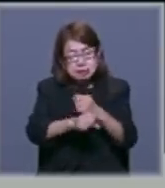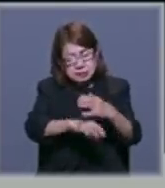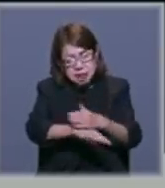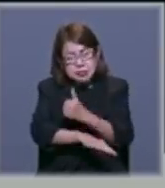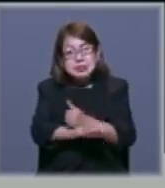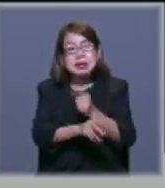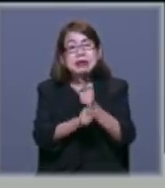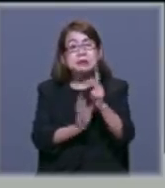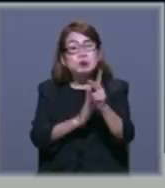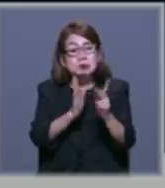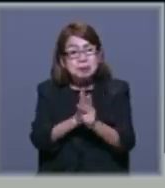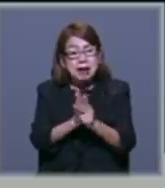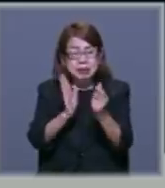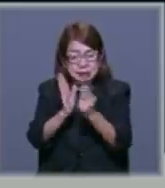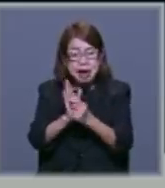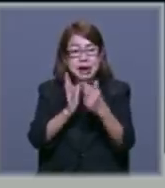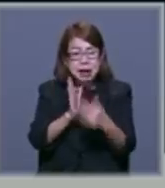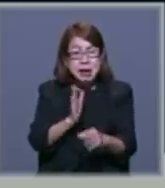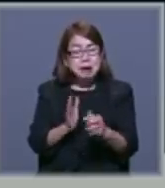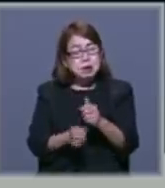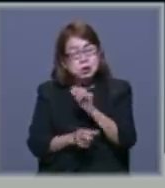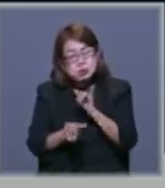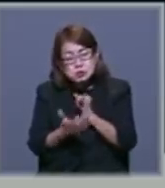ธรรมนูญและกฎหมายบัญญัติไว้โดยสมบูร